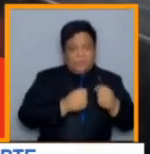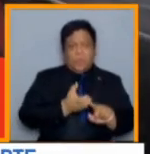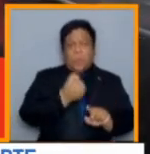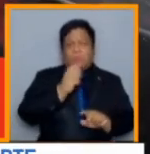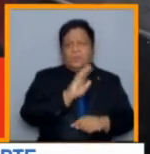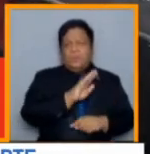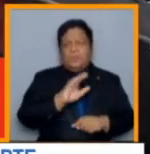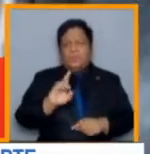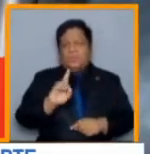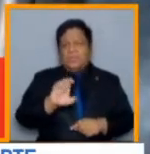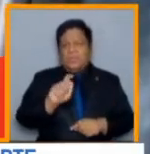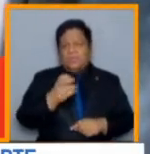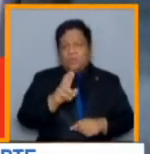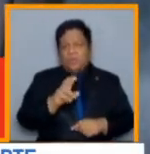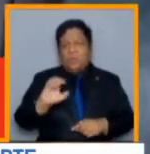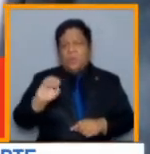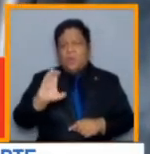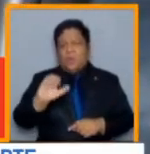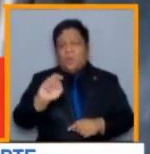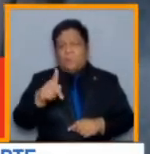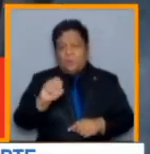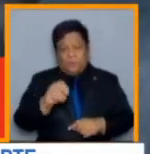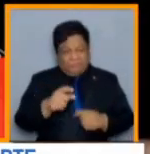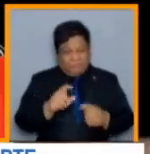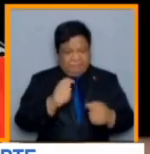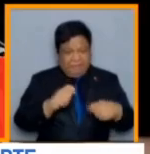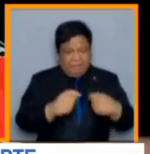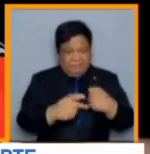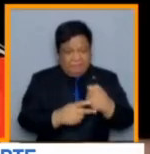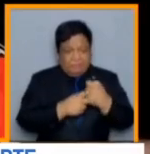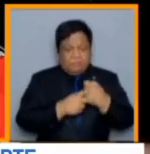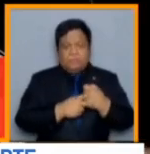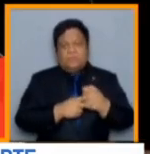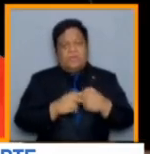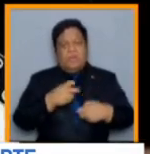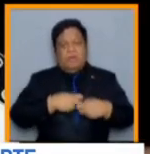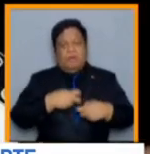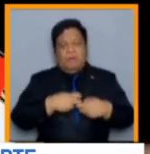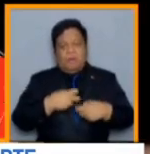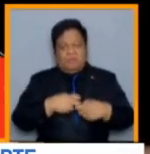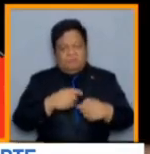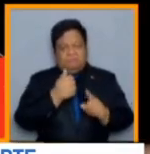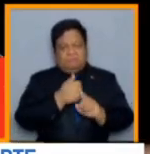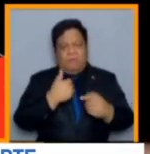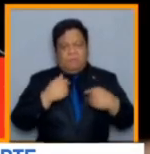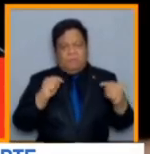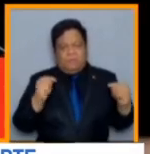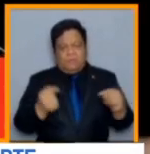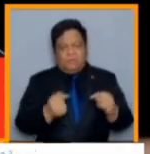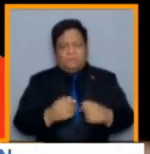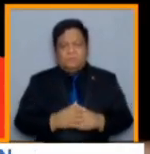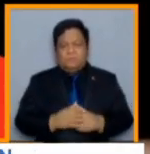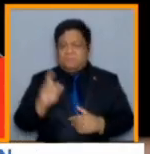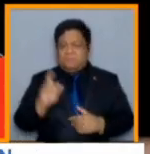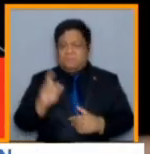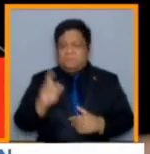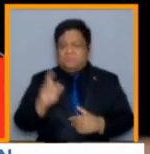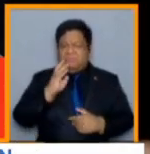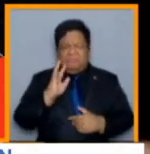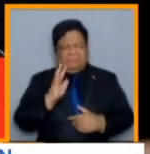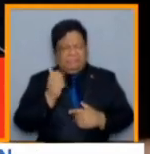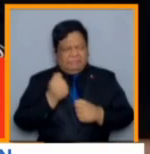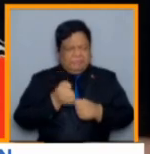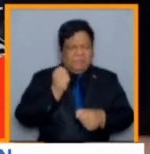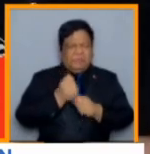ang pag-rescue kay Ocampo na nagtamo ng mga sugat sa katawan. Parang nagre-resist siya, ayaw niya magpadala eh. Parang